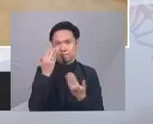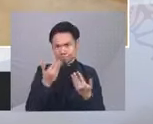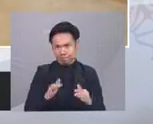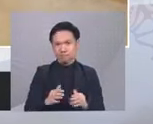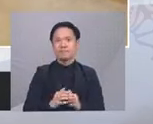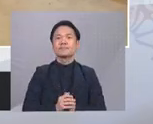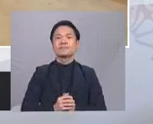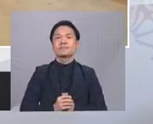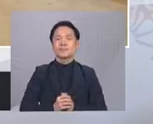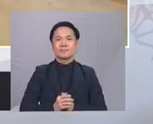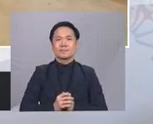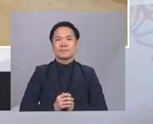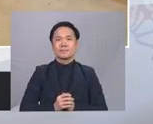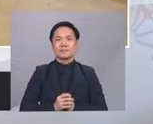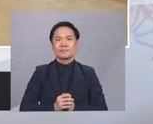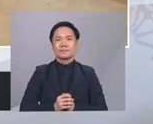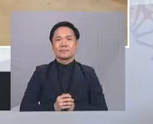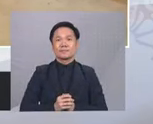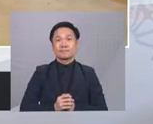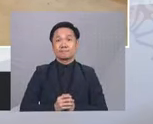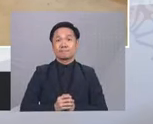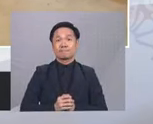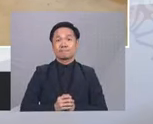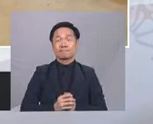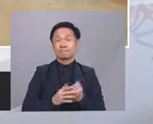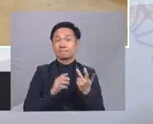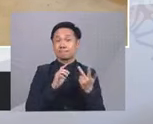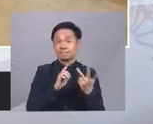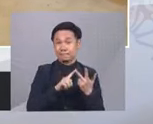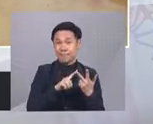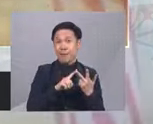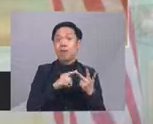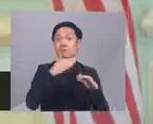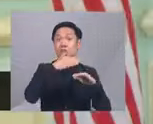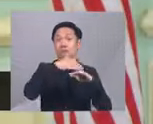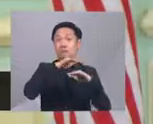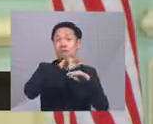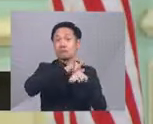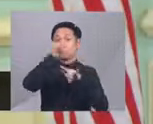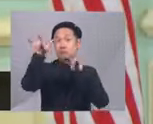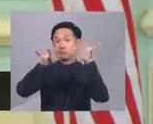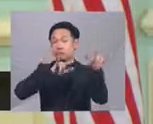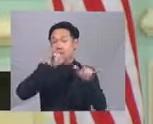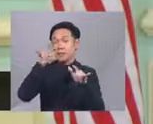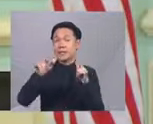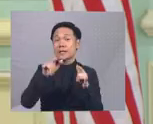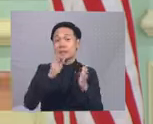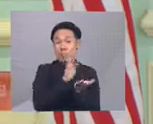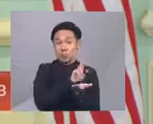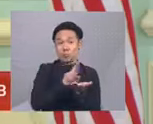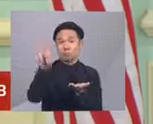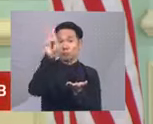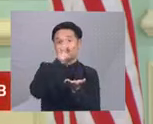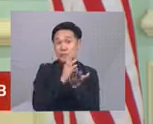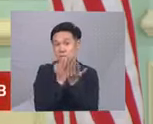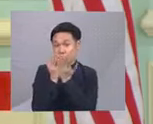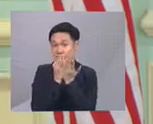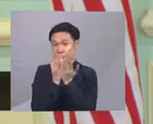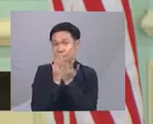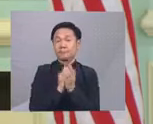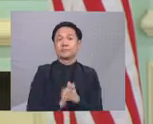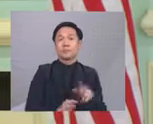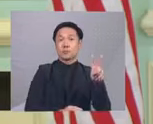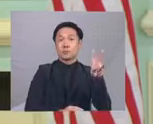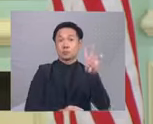masing-masing. Mengenai penghantaran pulang pelajar IPT, dari 27 April 2020 sehingga hari